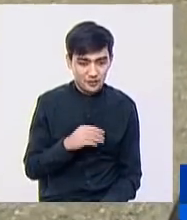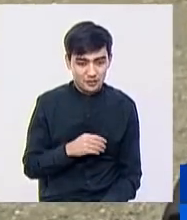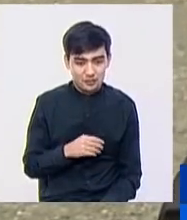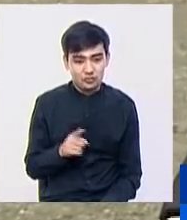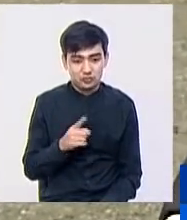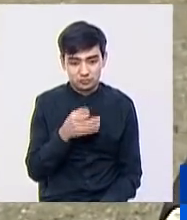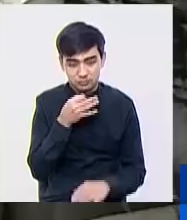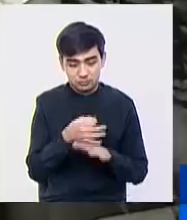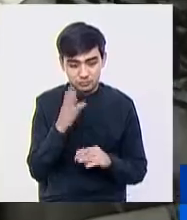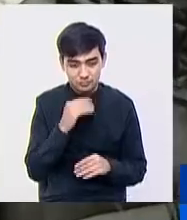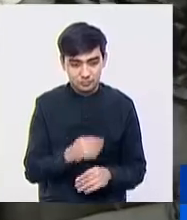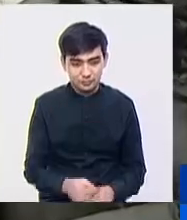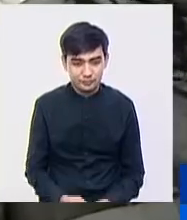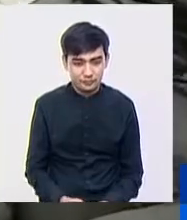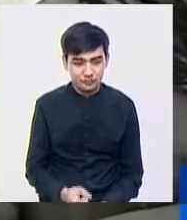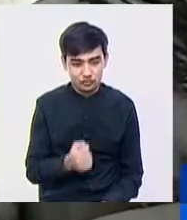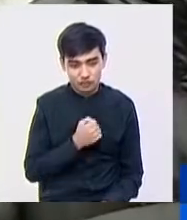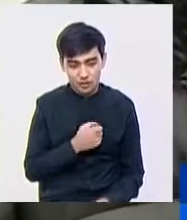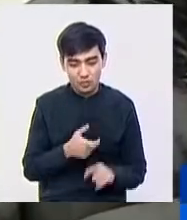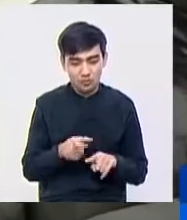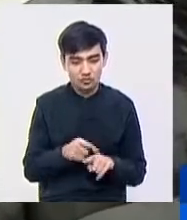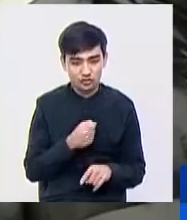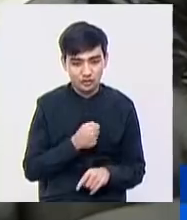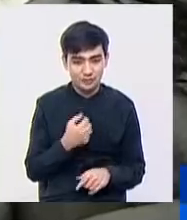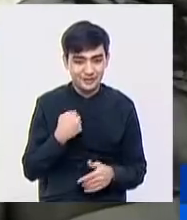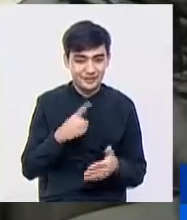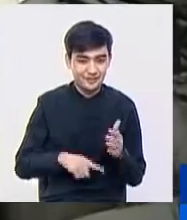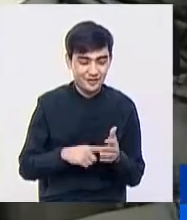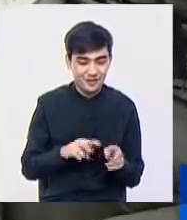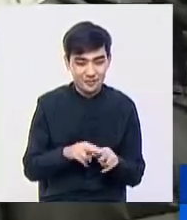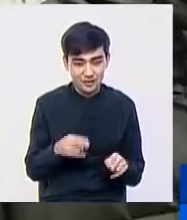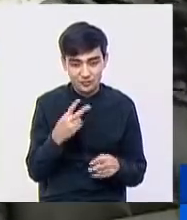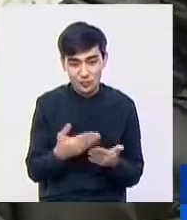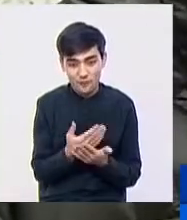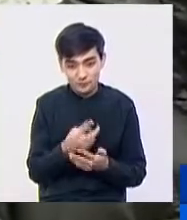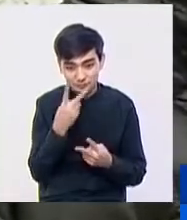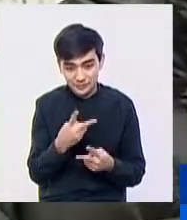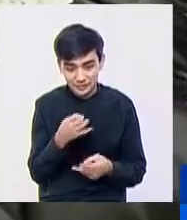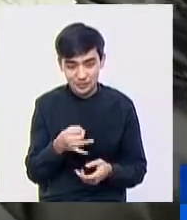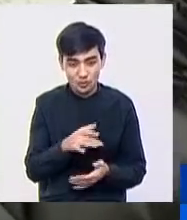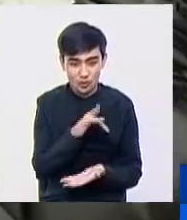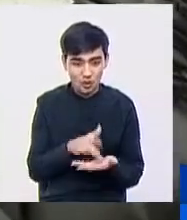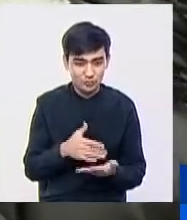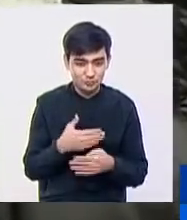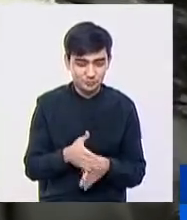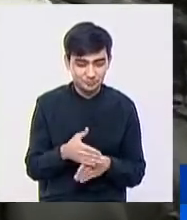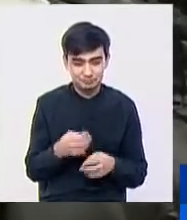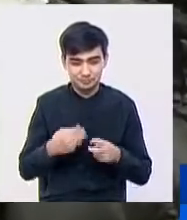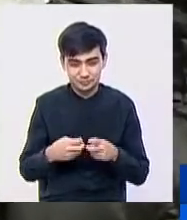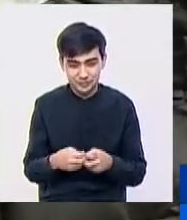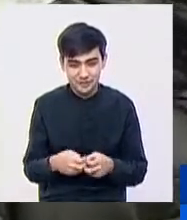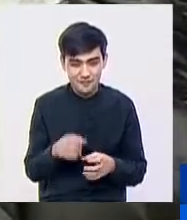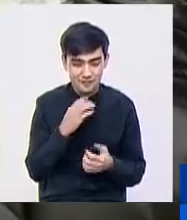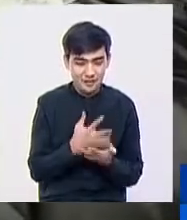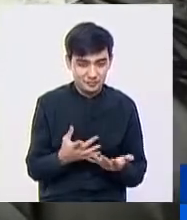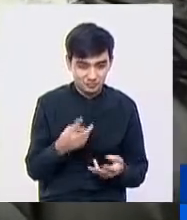Что еще можно сказать? Очень жалко, очень... Даже не верится, вот когда смотришь в новостях, что вот действительно город разрушен,